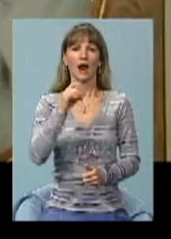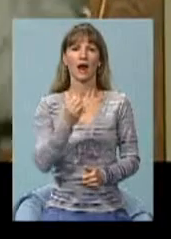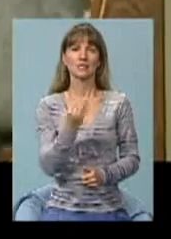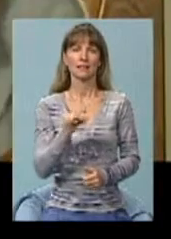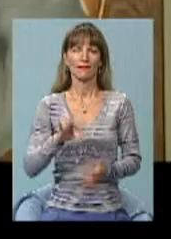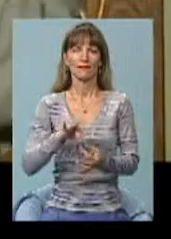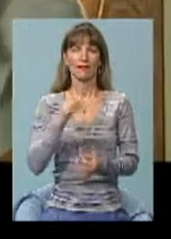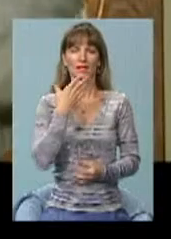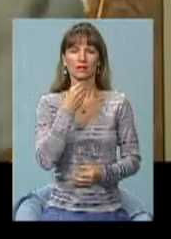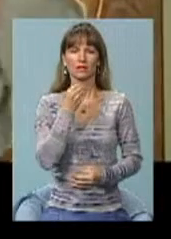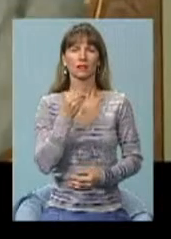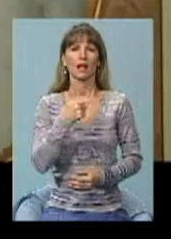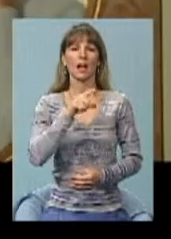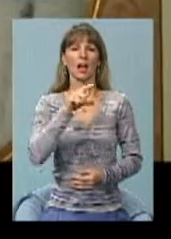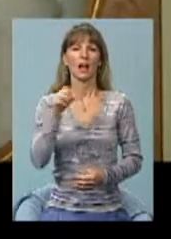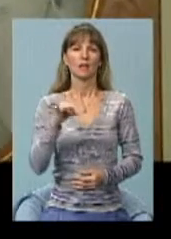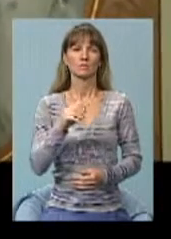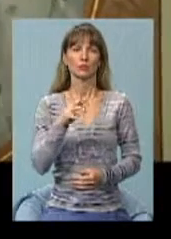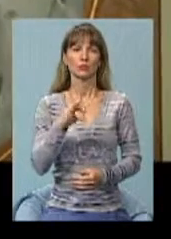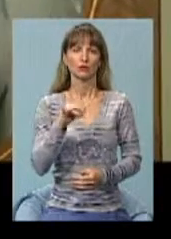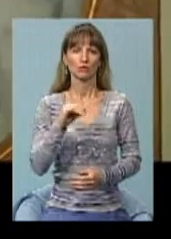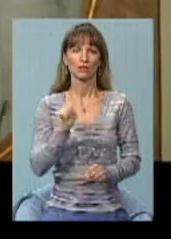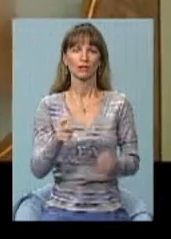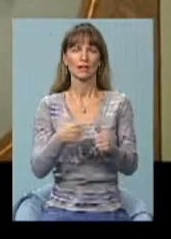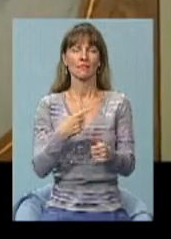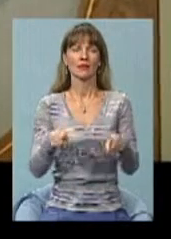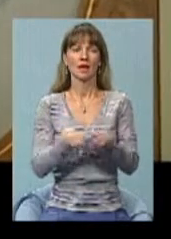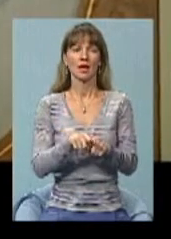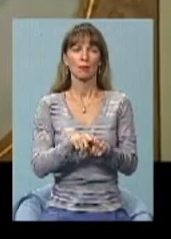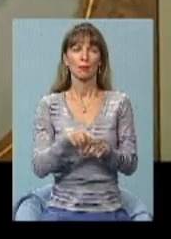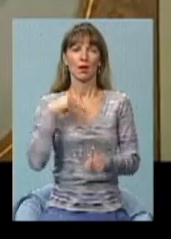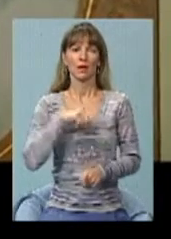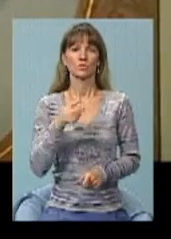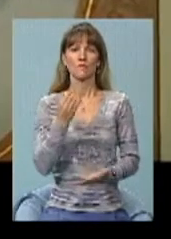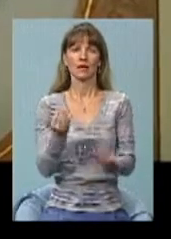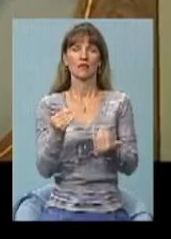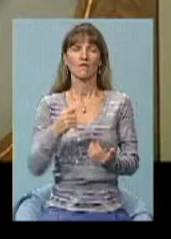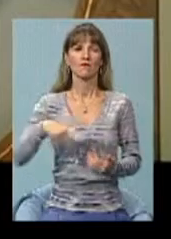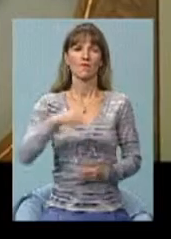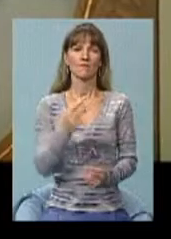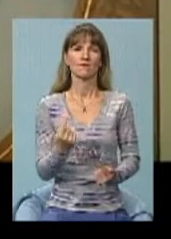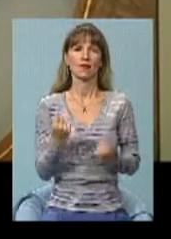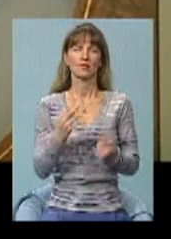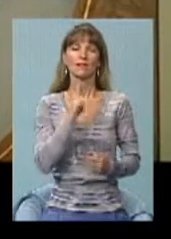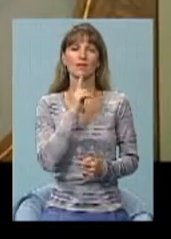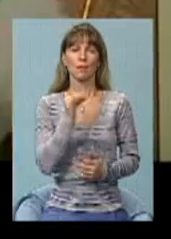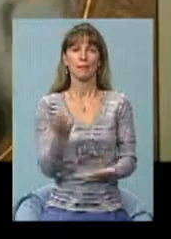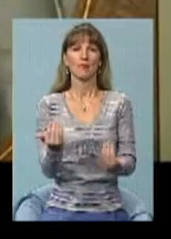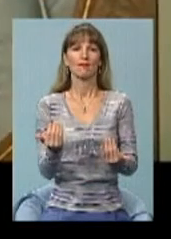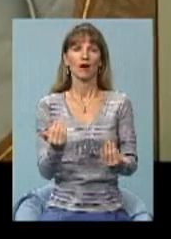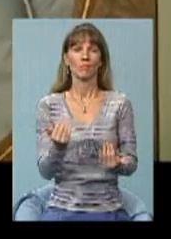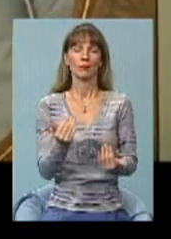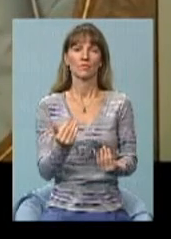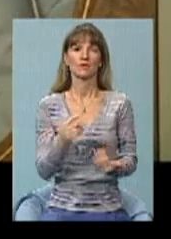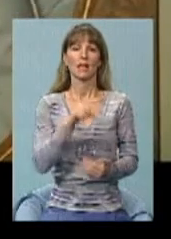витонченості. Харизматичною можна назвати людину з такими рисами, що викликають у навколишніх високу увагу та привабливість.